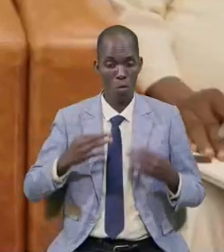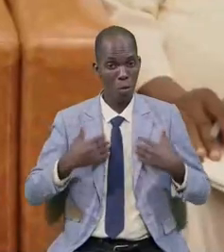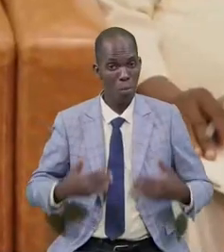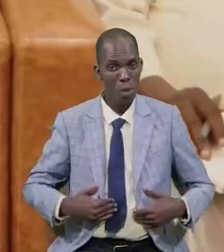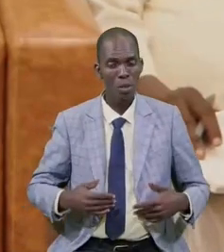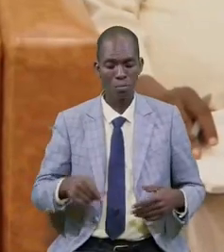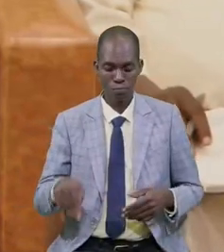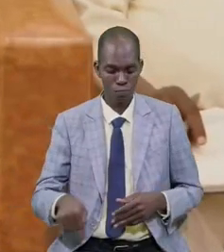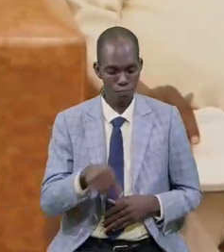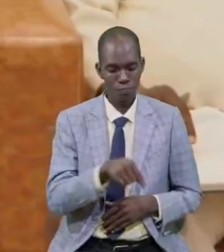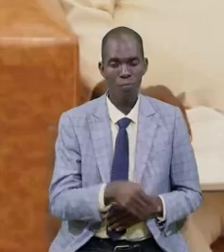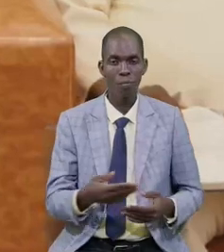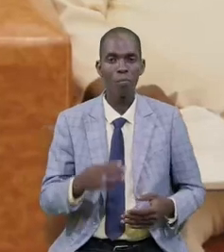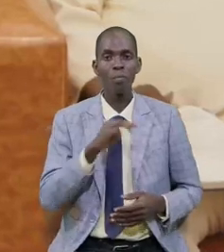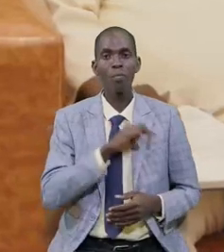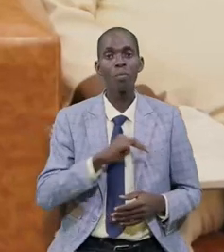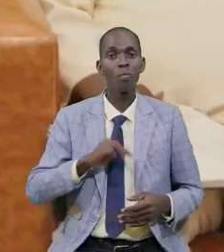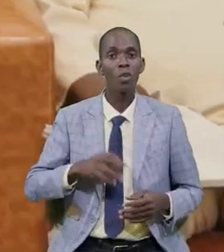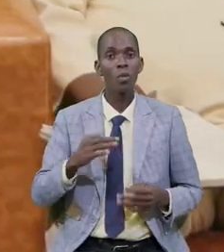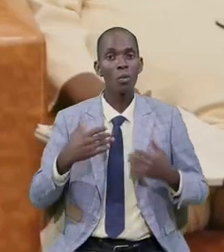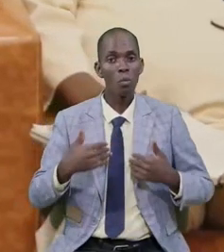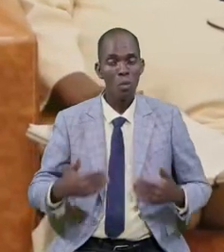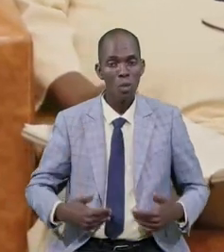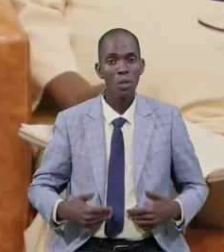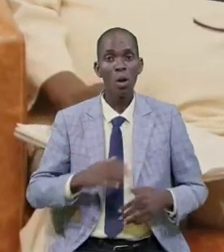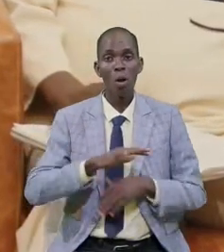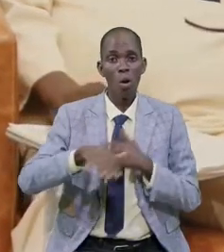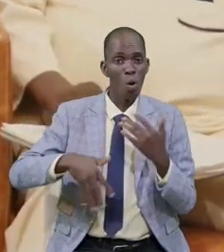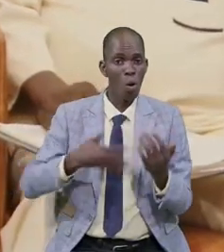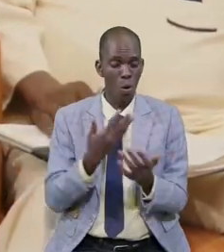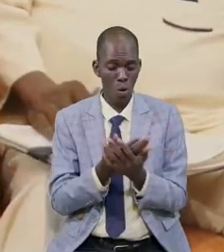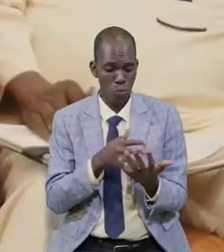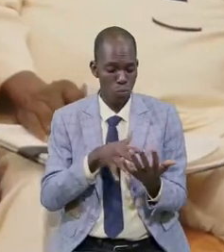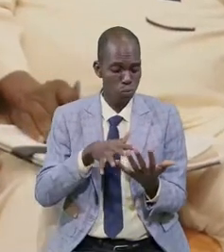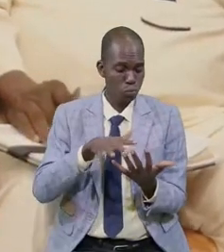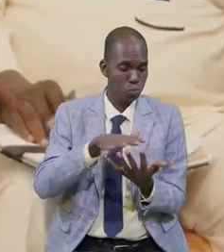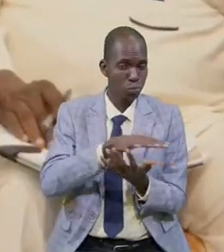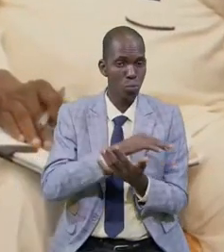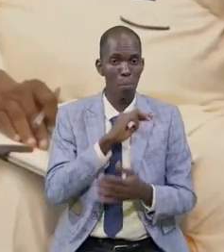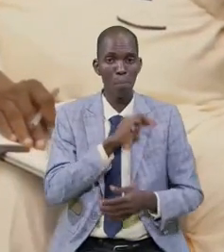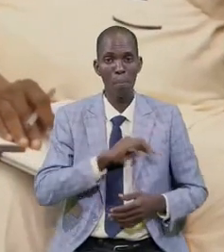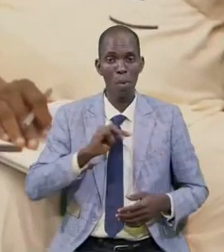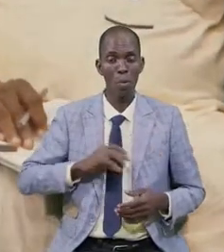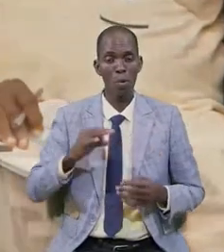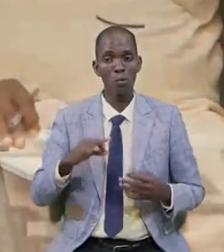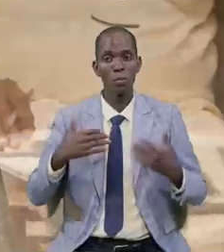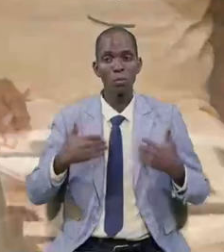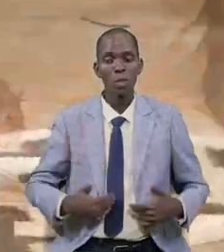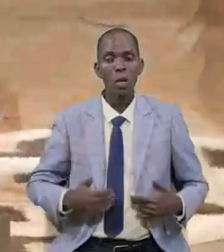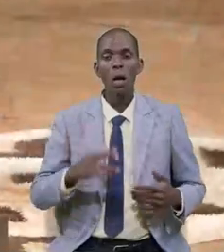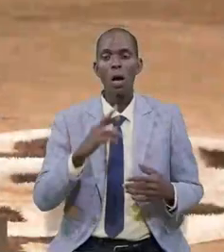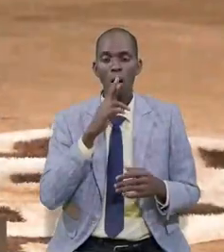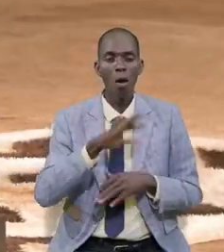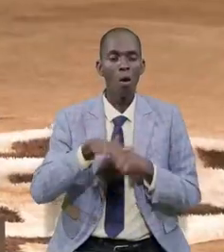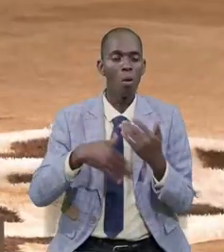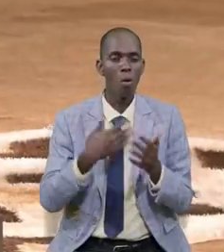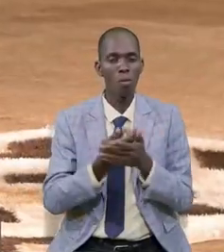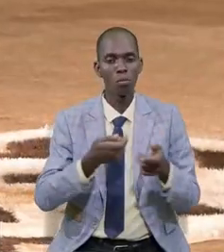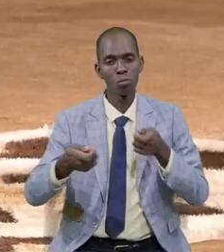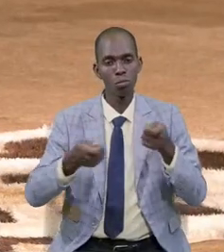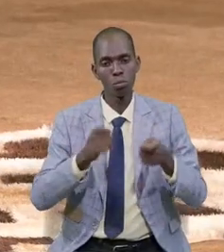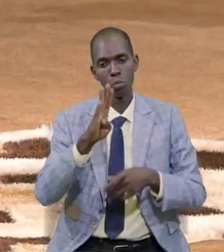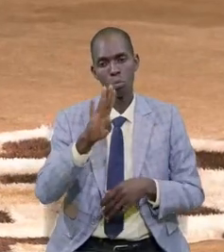pieds, membres du corps. Et tous ces membres sont coordonnés et dirigés